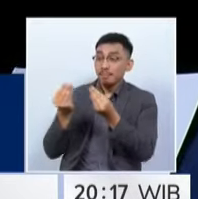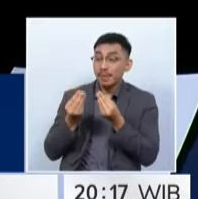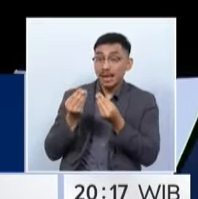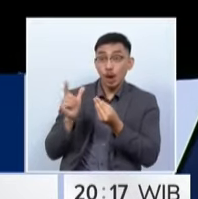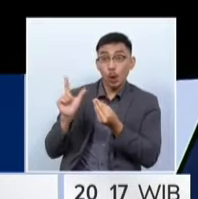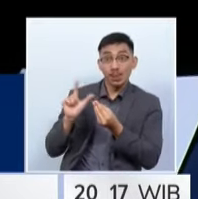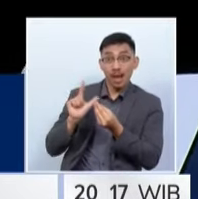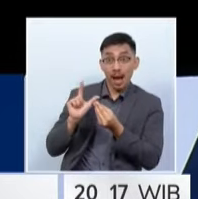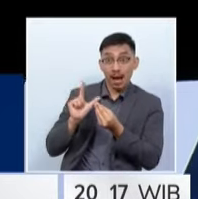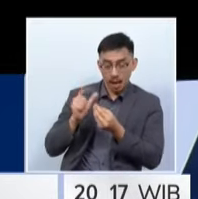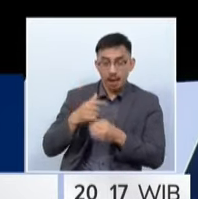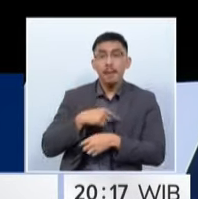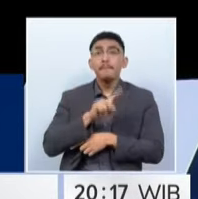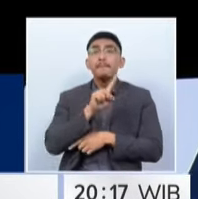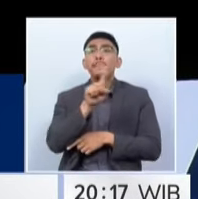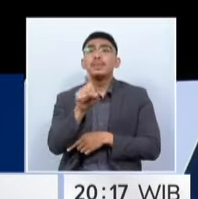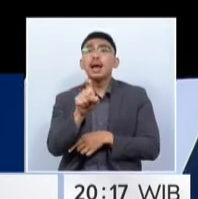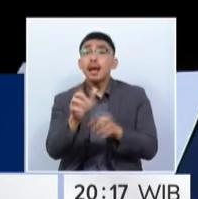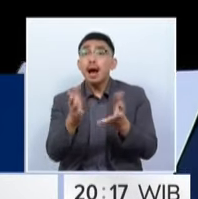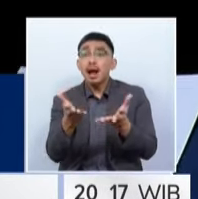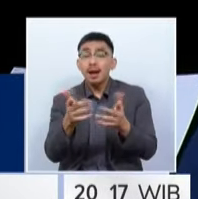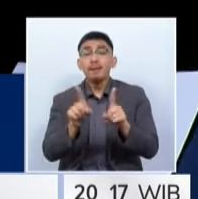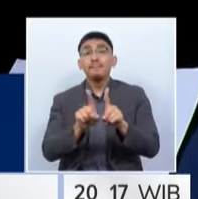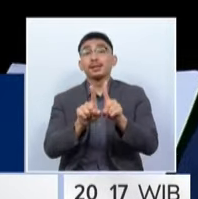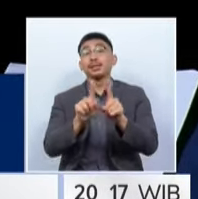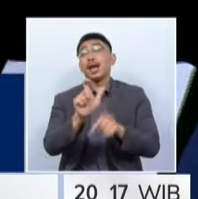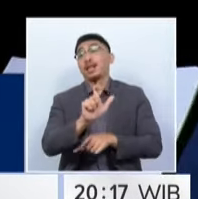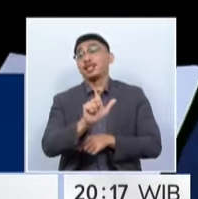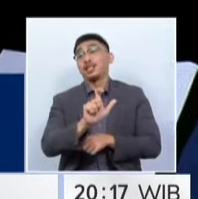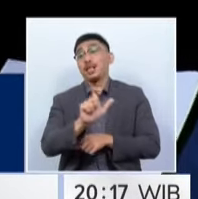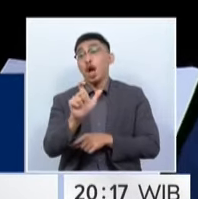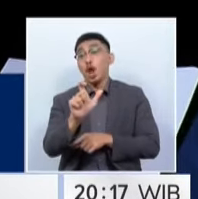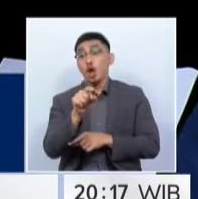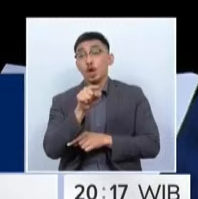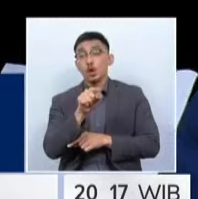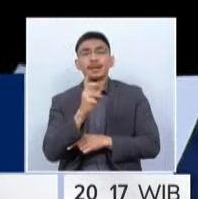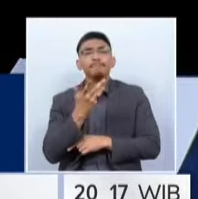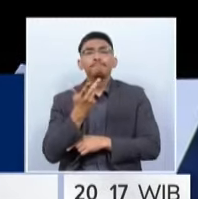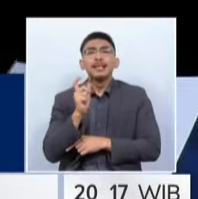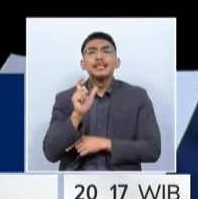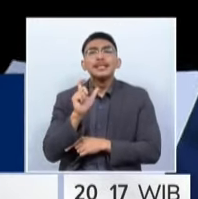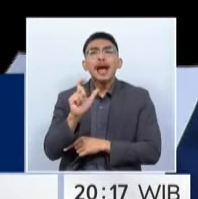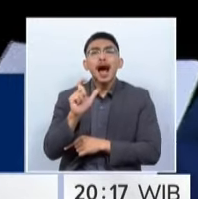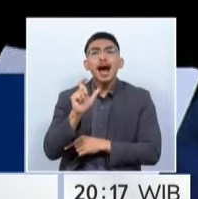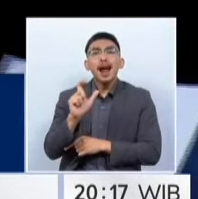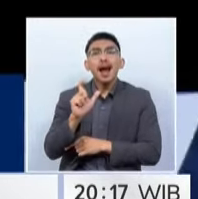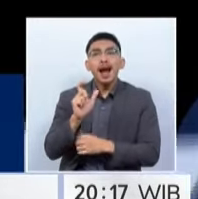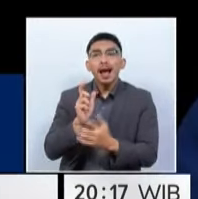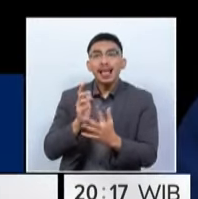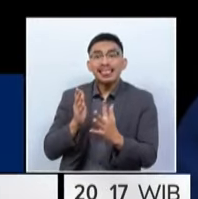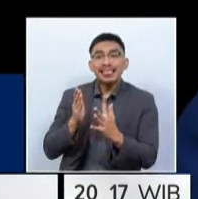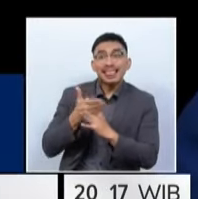paslon untuk menghindari intervensi kedaulatan Indonesia akibat utang